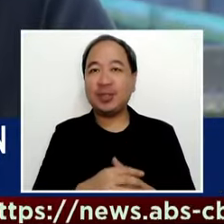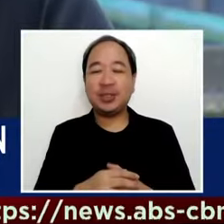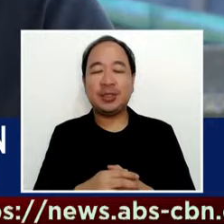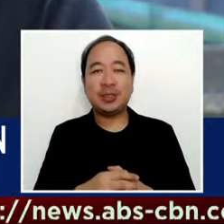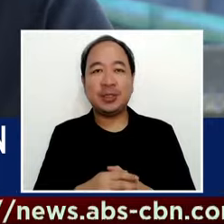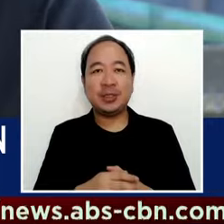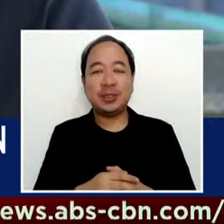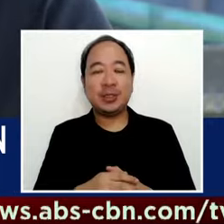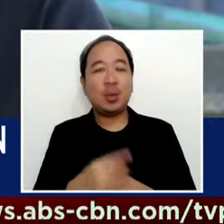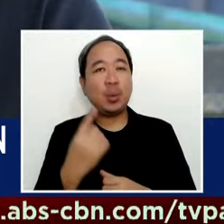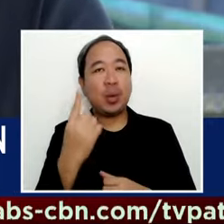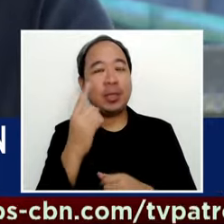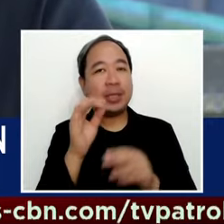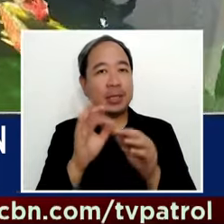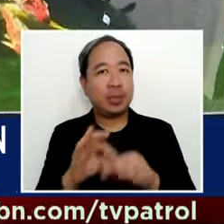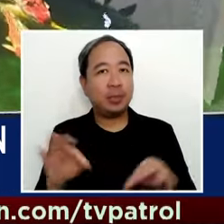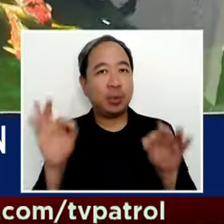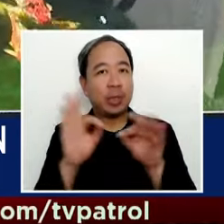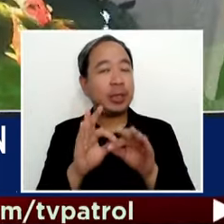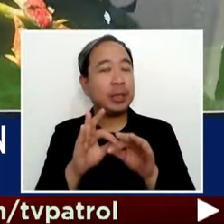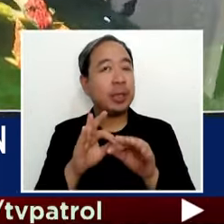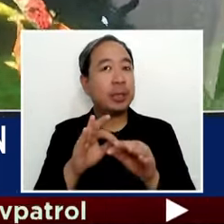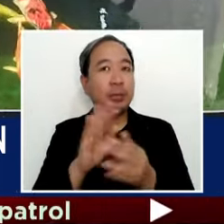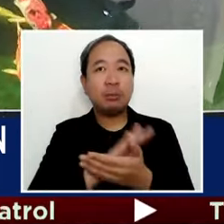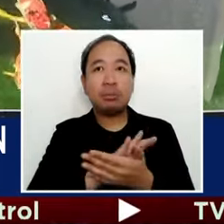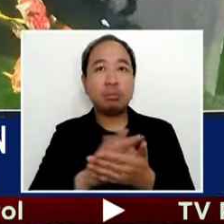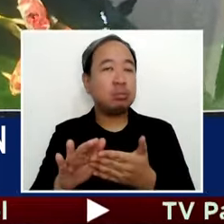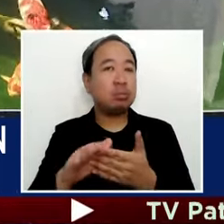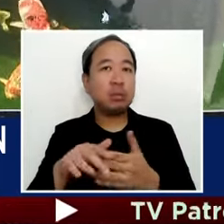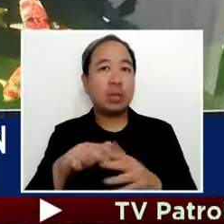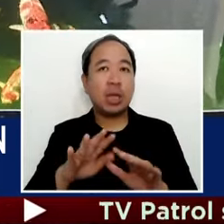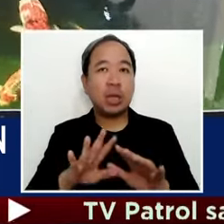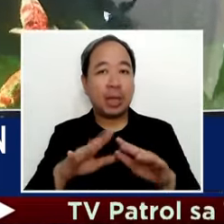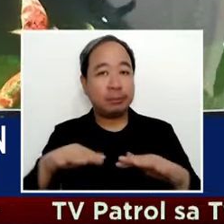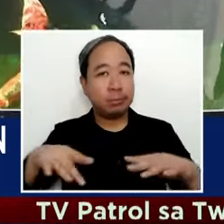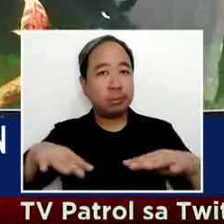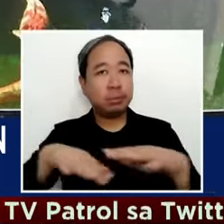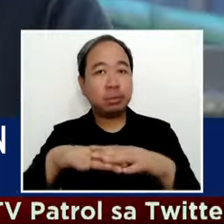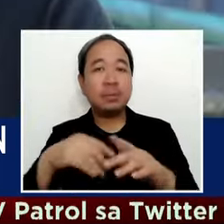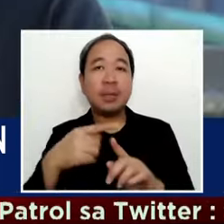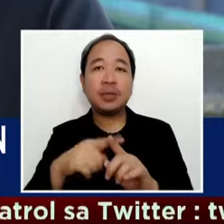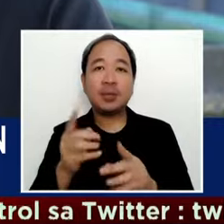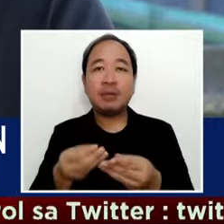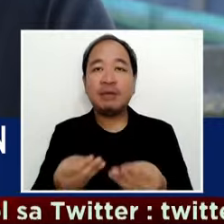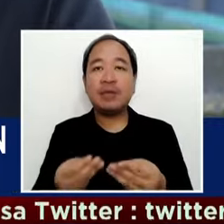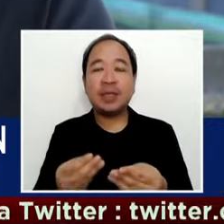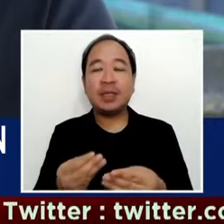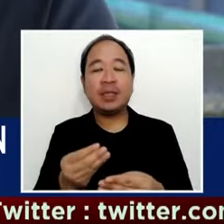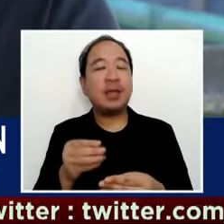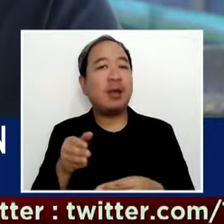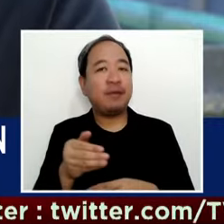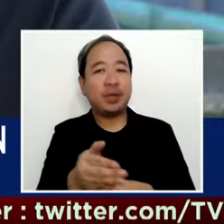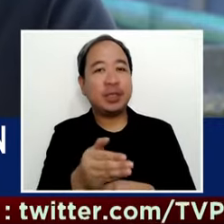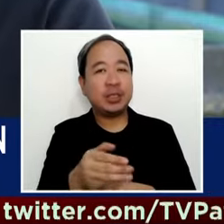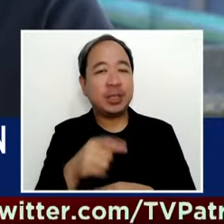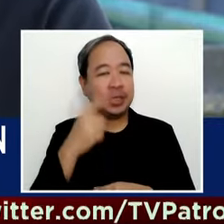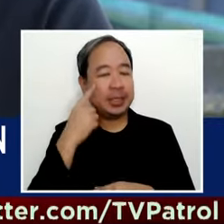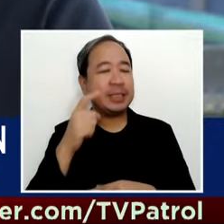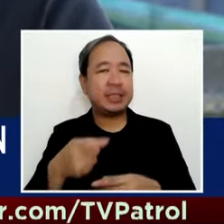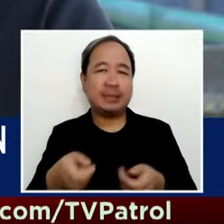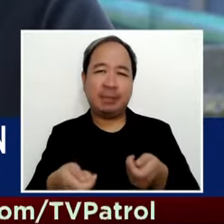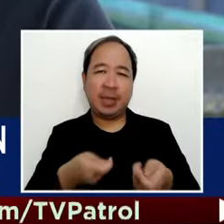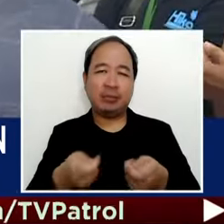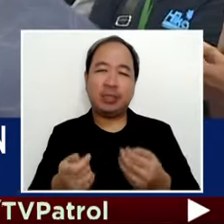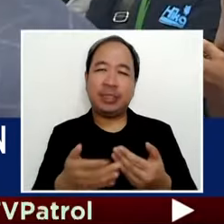na pond and filter system. Yung pagkain din na kinakain ng isda. I think it's manageable and very easy